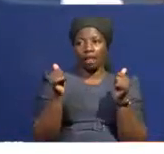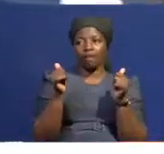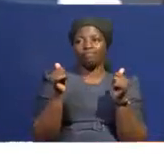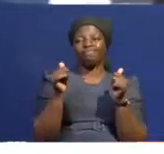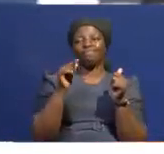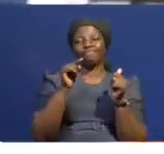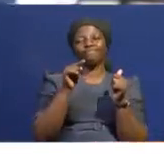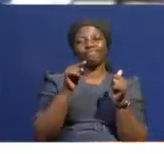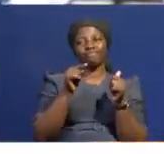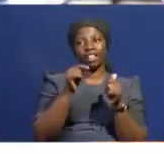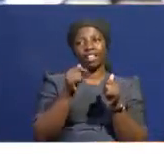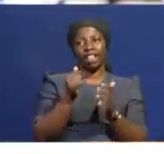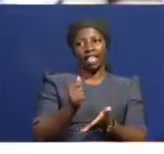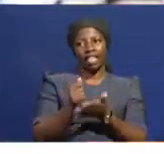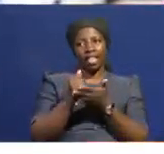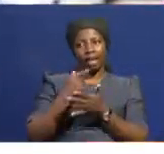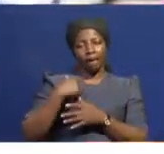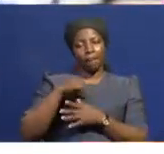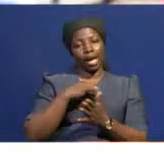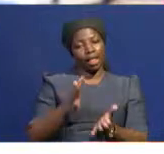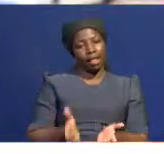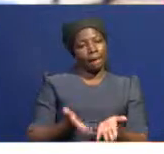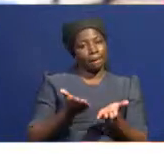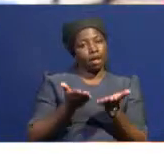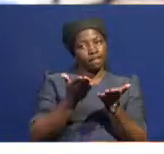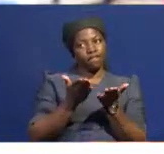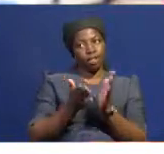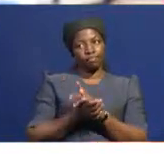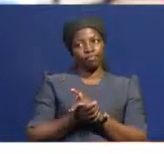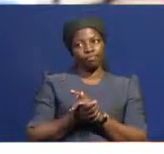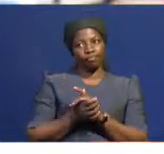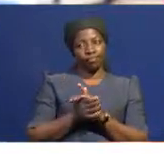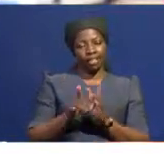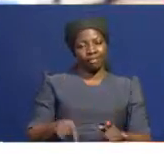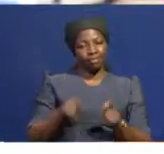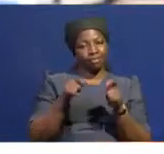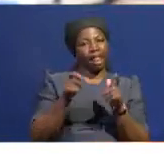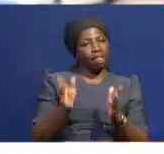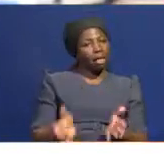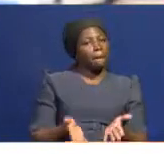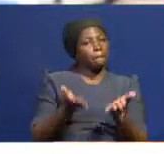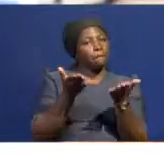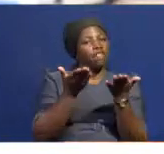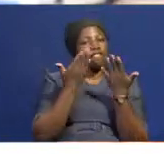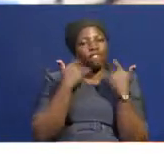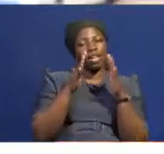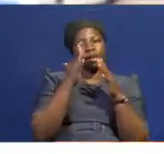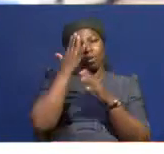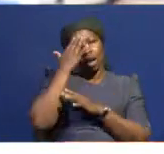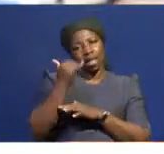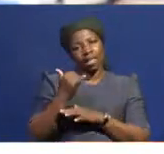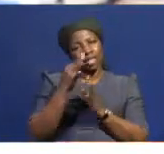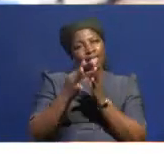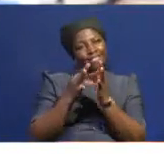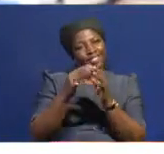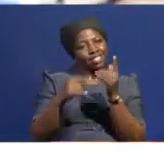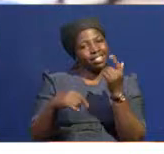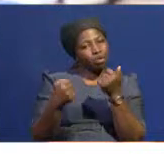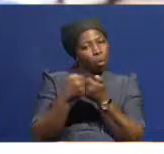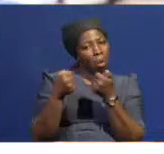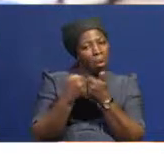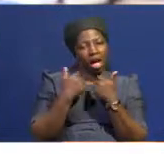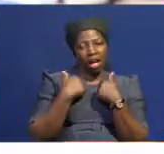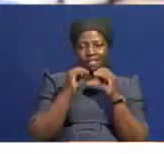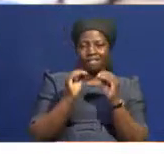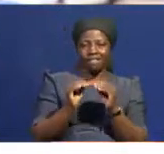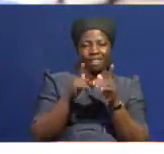inatuinua juu na inainua vijana juu na kipaji na leta kipaji juu kwa sababu bila mchezo hata pia misingekuwa